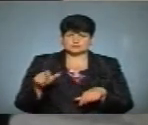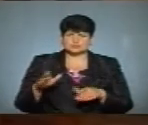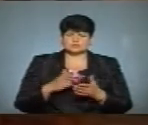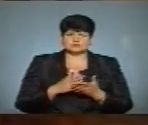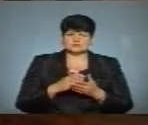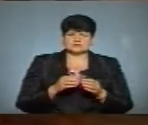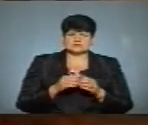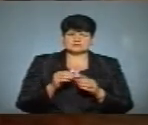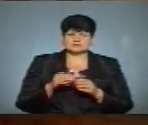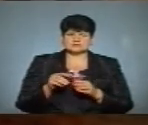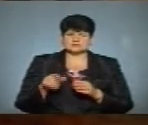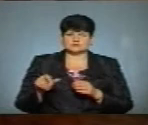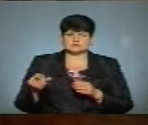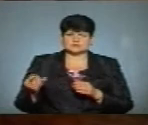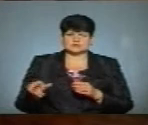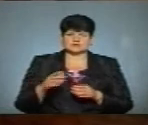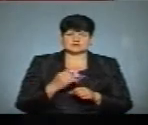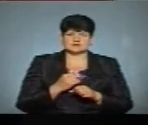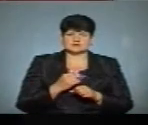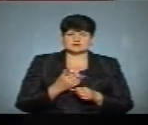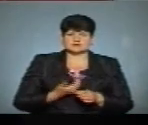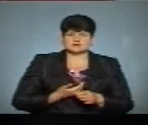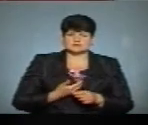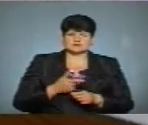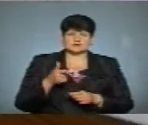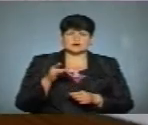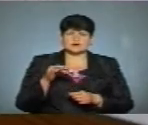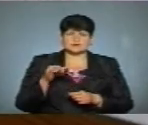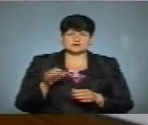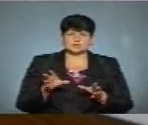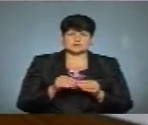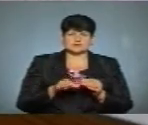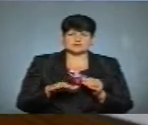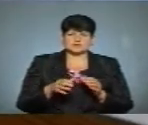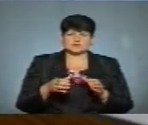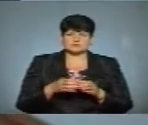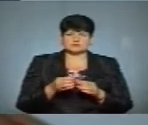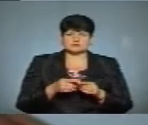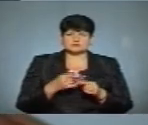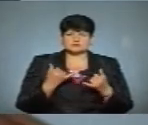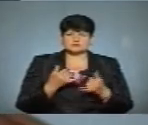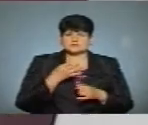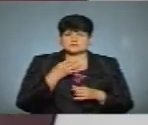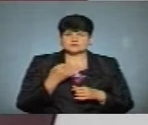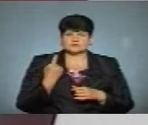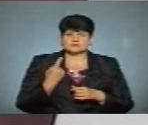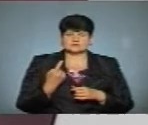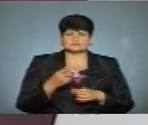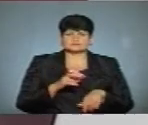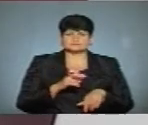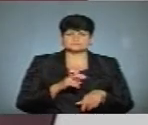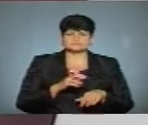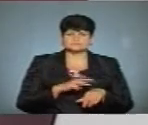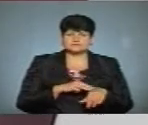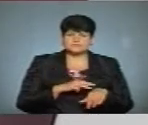10 тисяч осіб, які проживають у Гримайлівській об'єднаній територіальній громаді. Про це сьогодні розповів один із дільничних Іван Трисирука. За